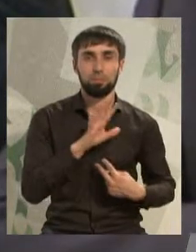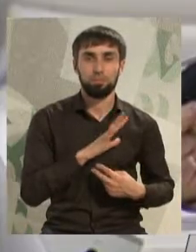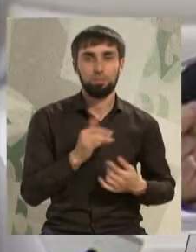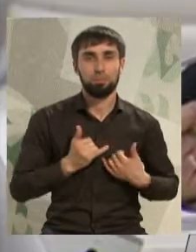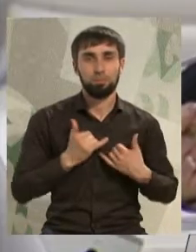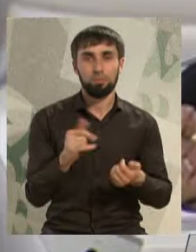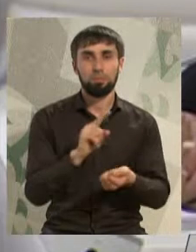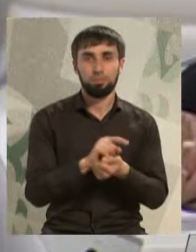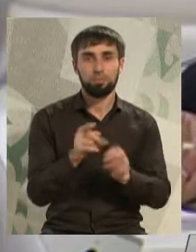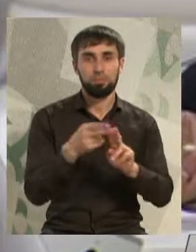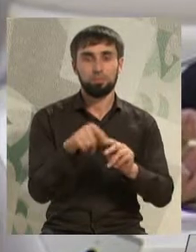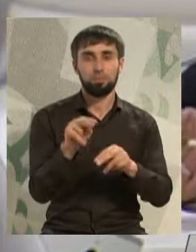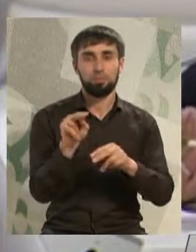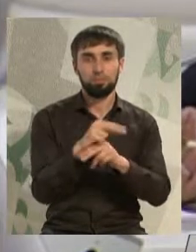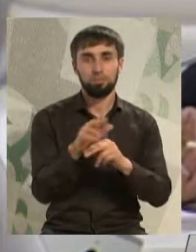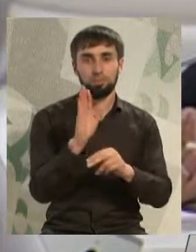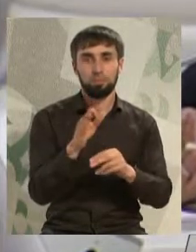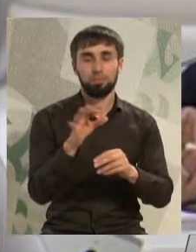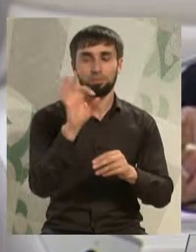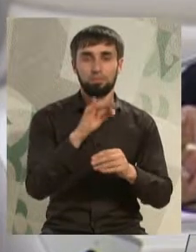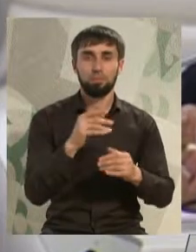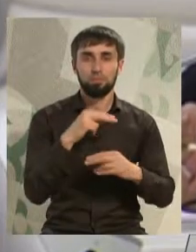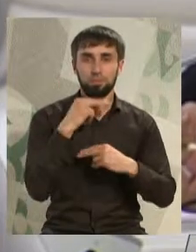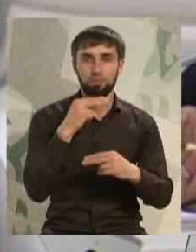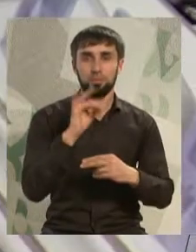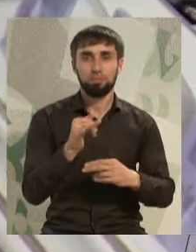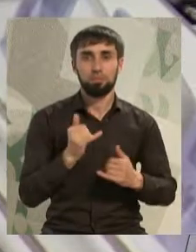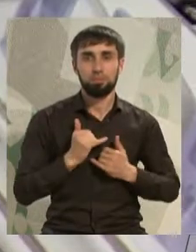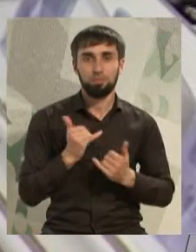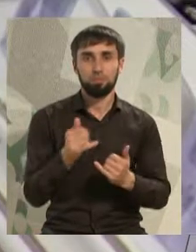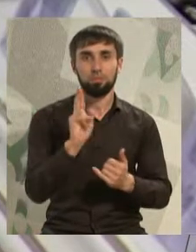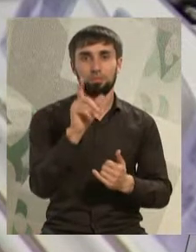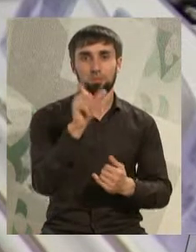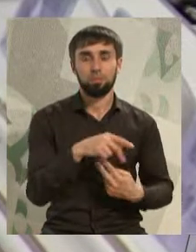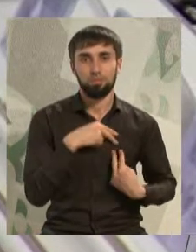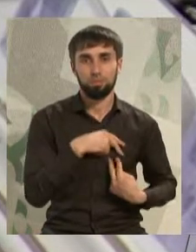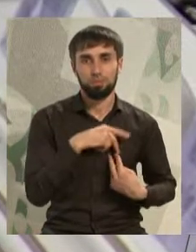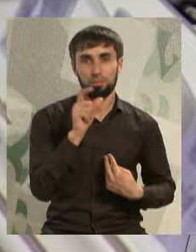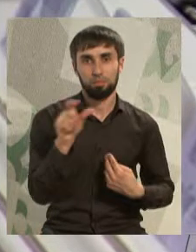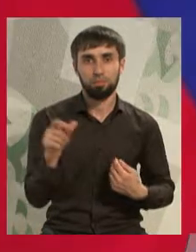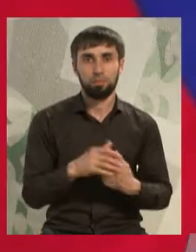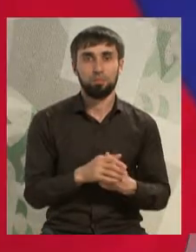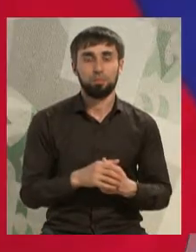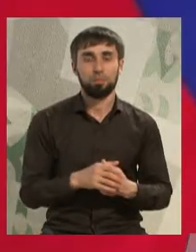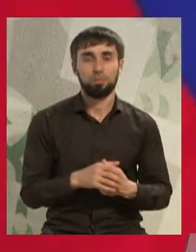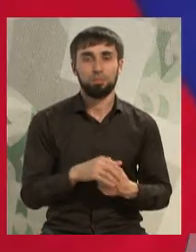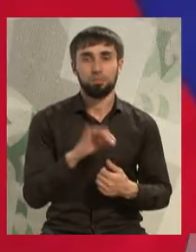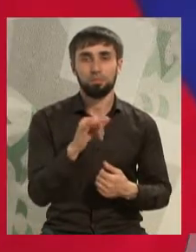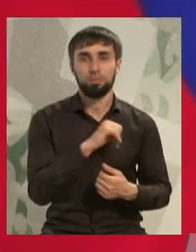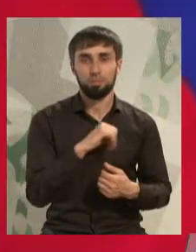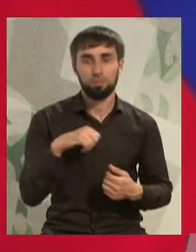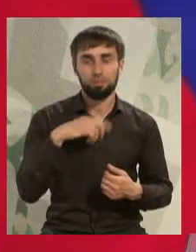Такая поправка будет привлекать внимание, уважение к людям труда и в общественном сознании, и в тех мерах, которые само